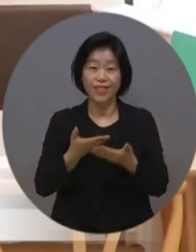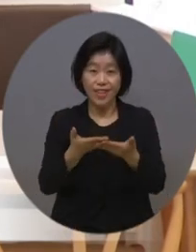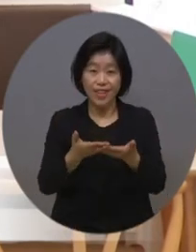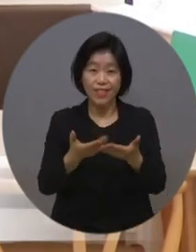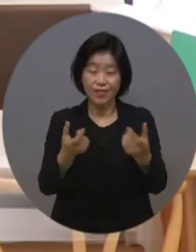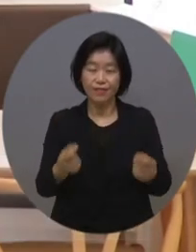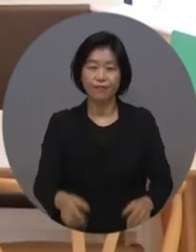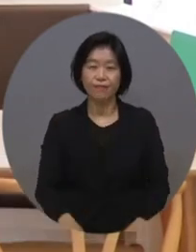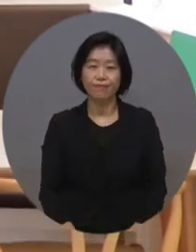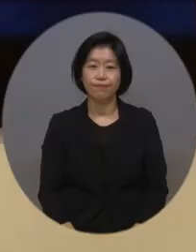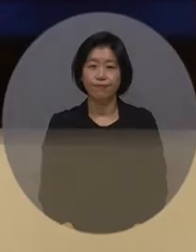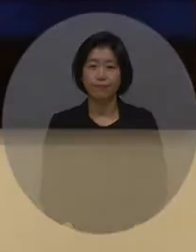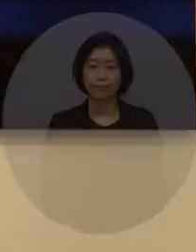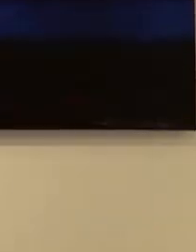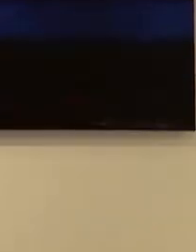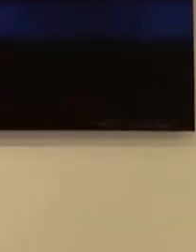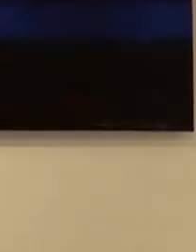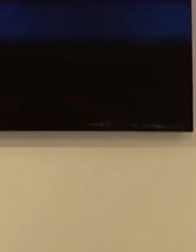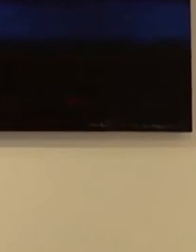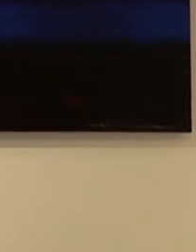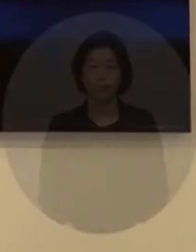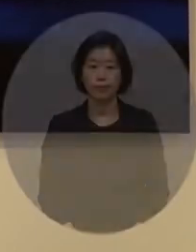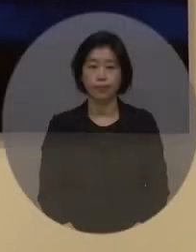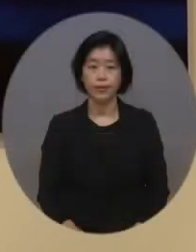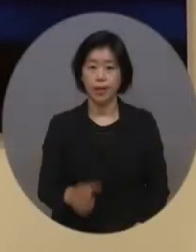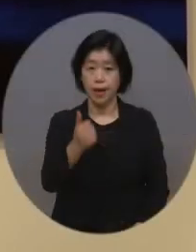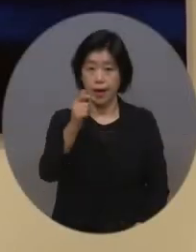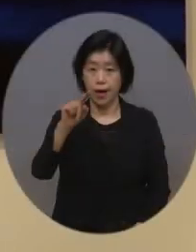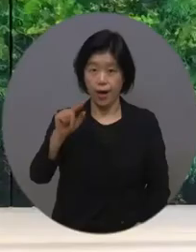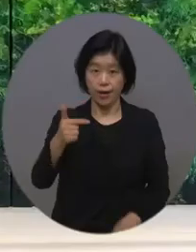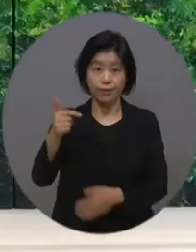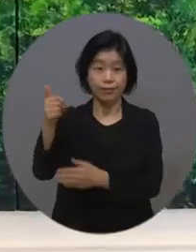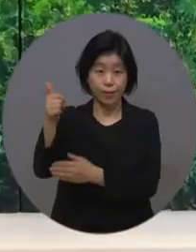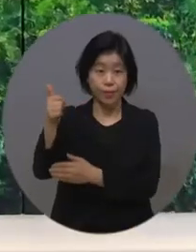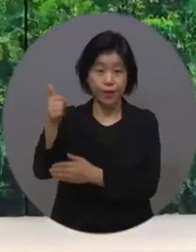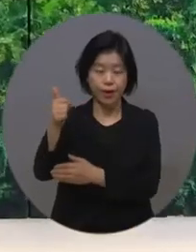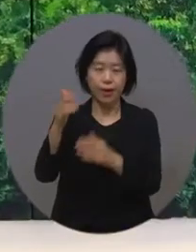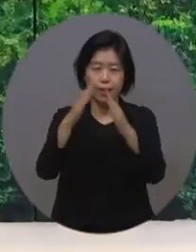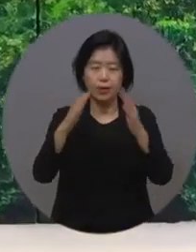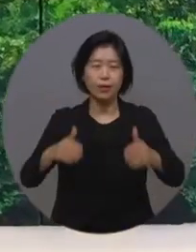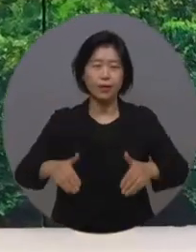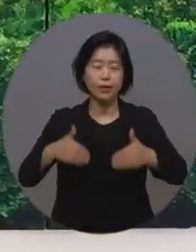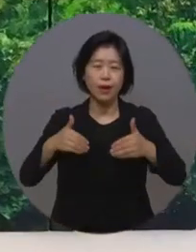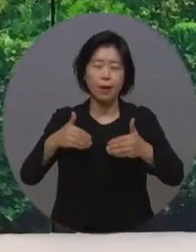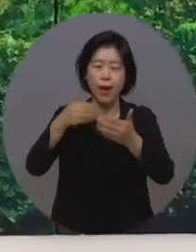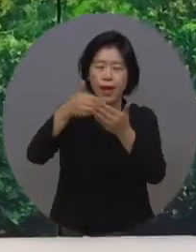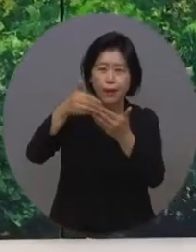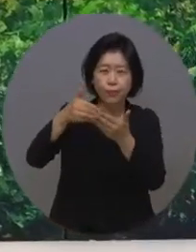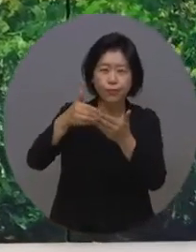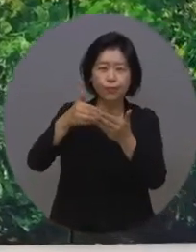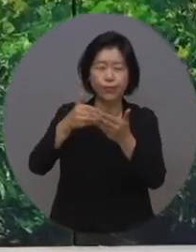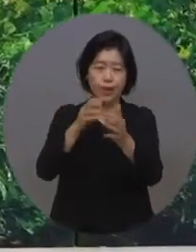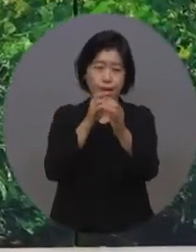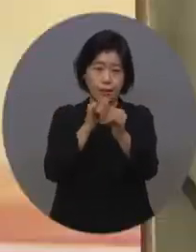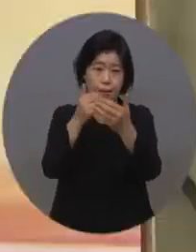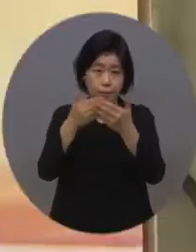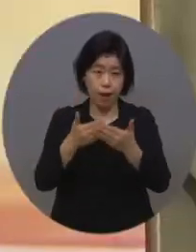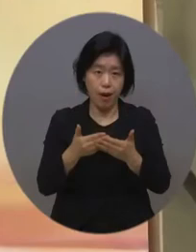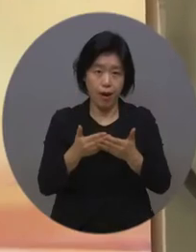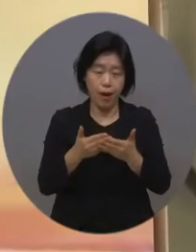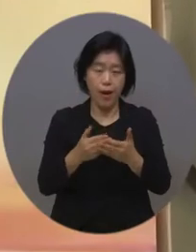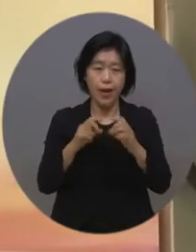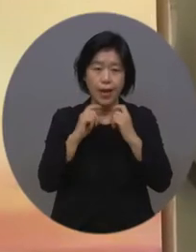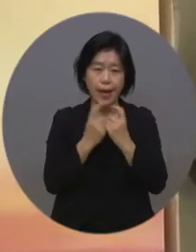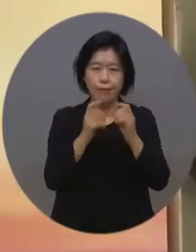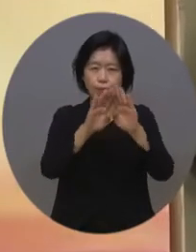않나 싶습니다. 한임수 작가는 전남 예술인상과 올해의 작가상 등을 수상하고 개인전